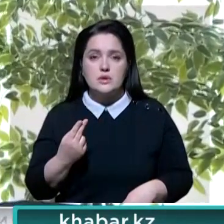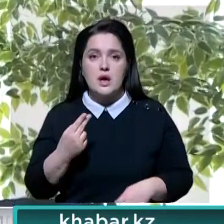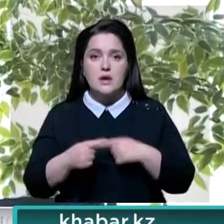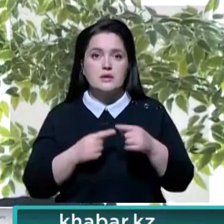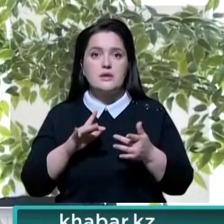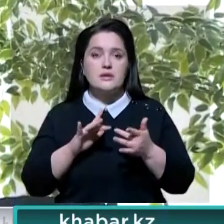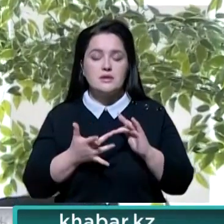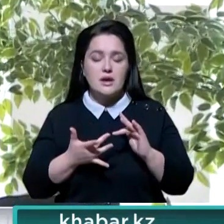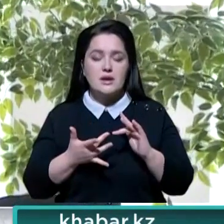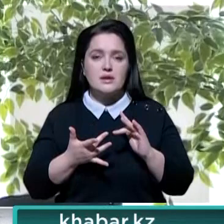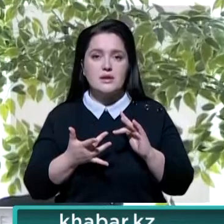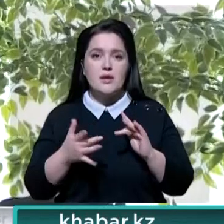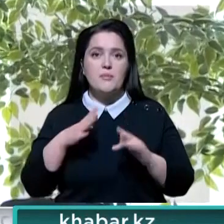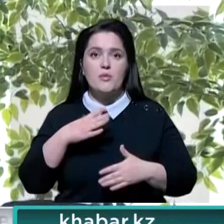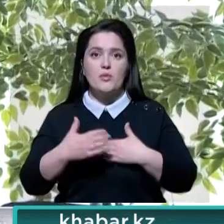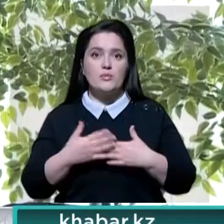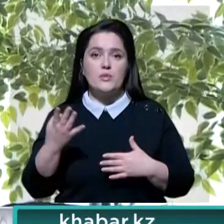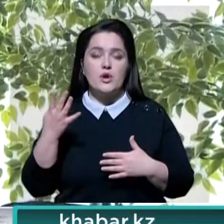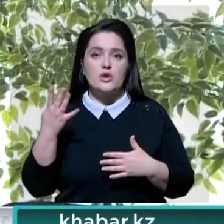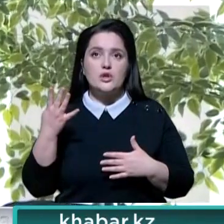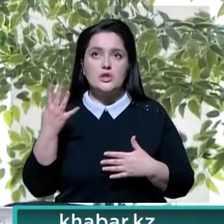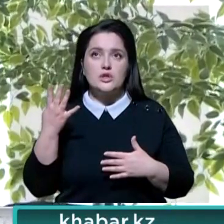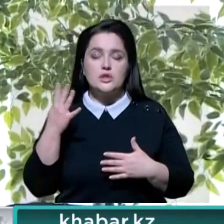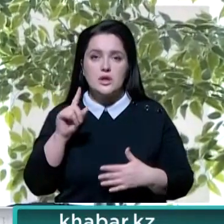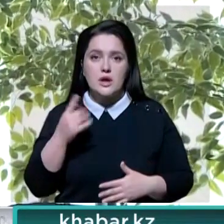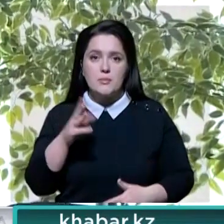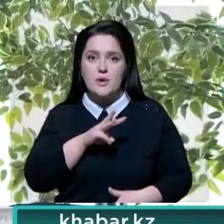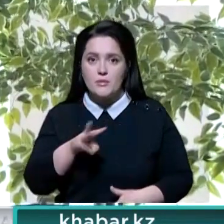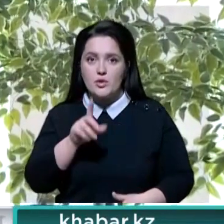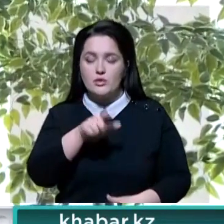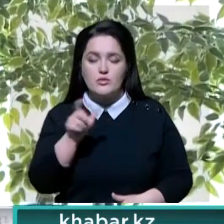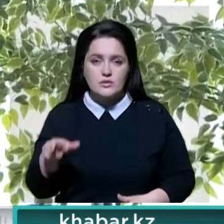Мы охватили около четыре с половиной людей